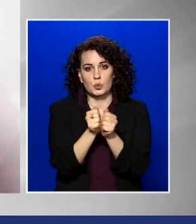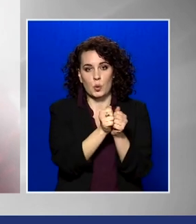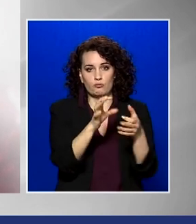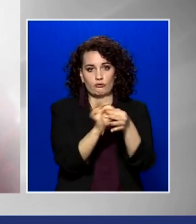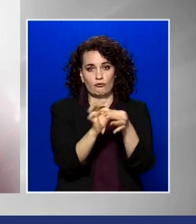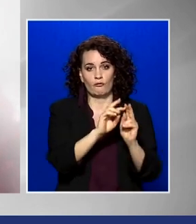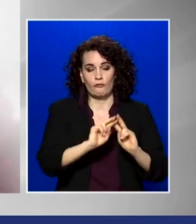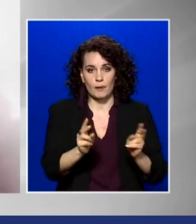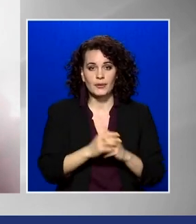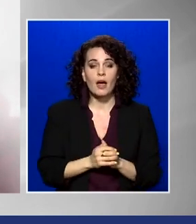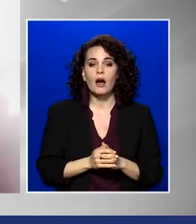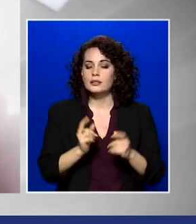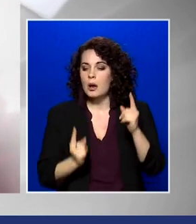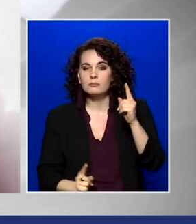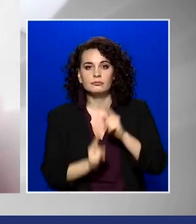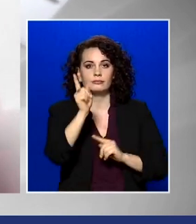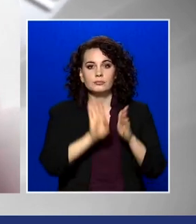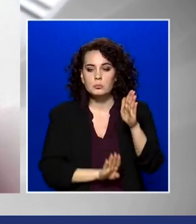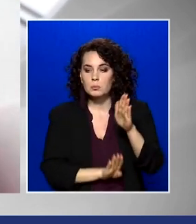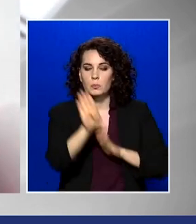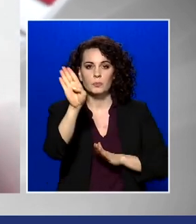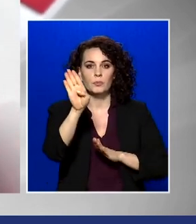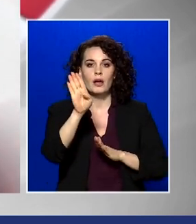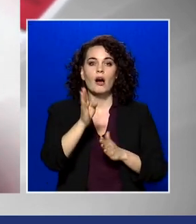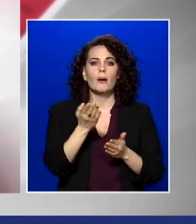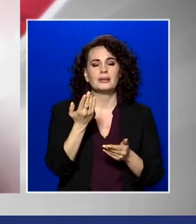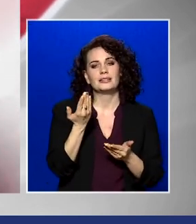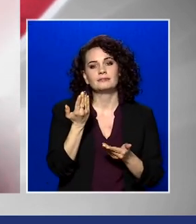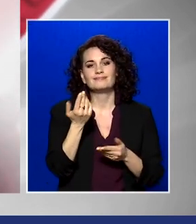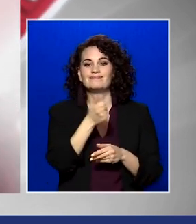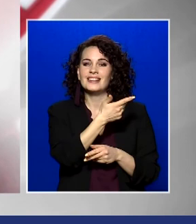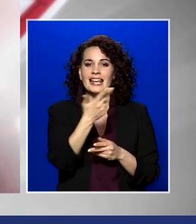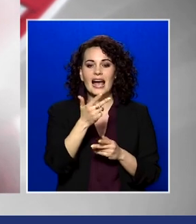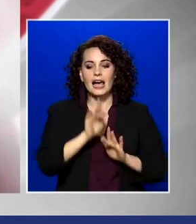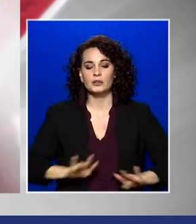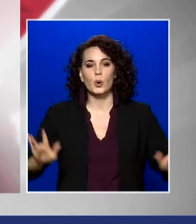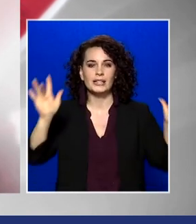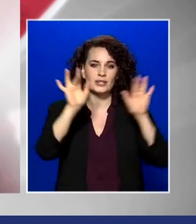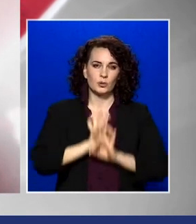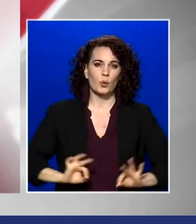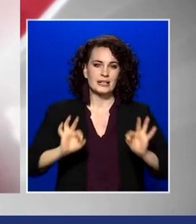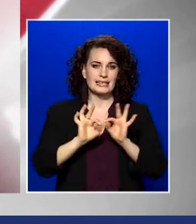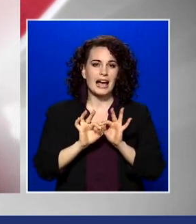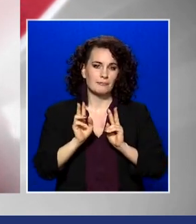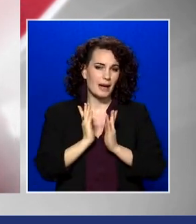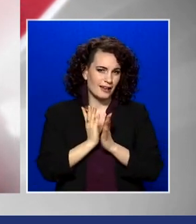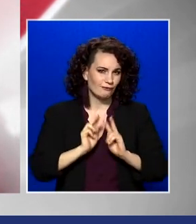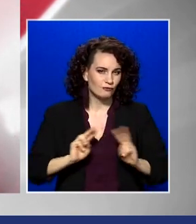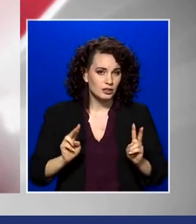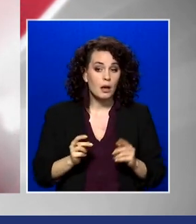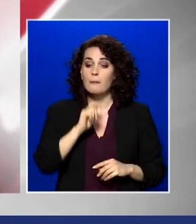az ugrásszerű, exponenciális növekedést, mint amit néhány környező országban